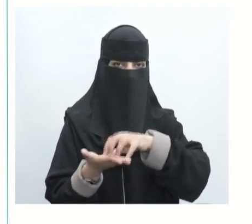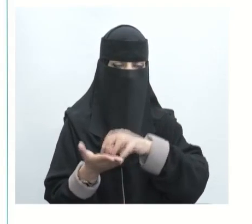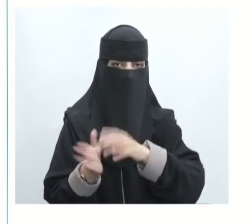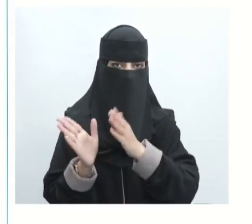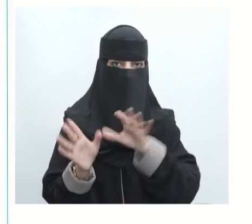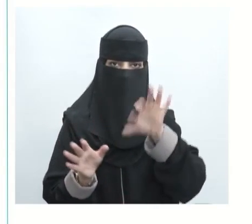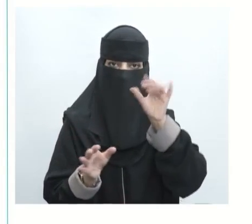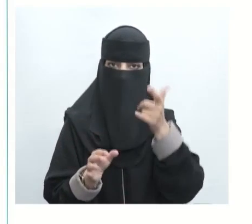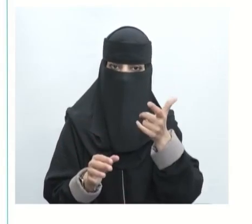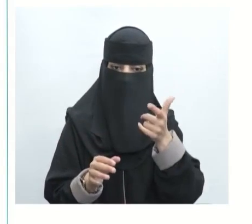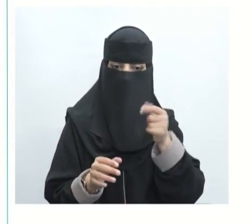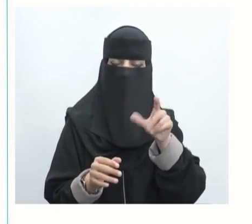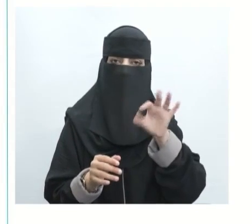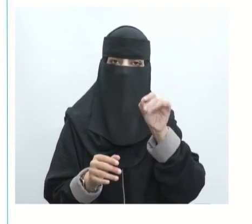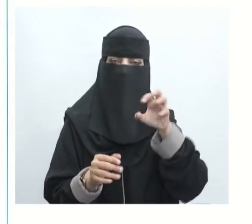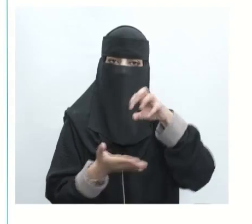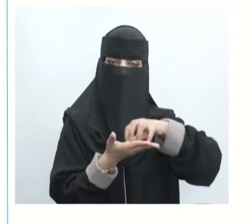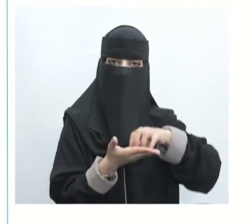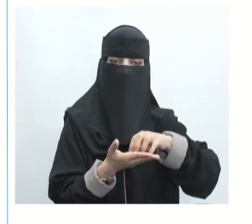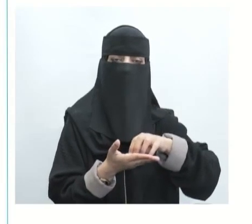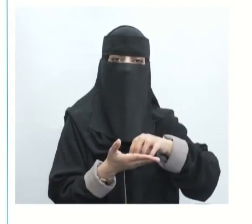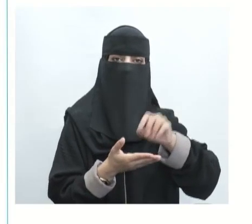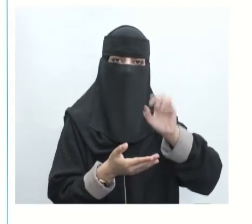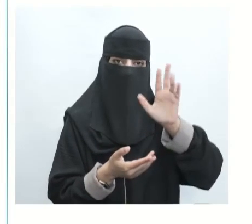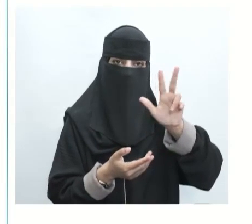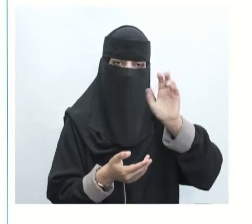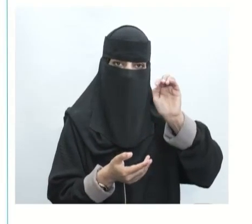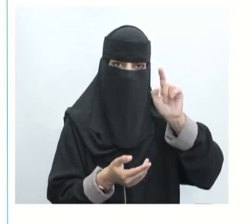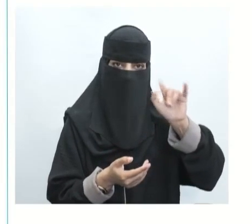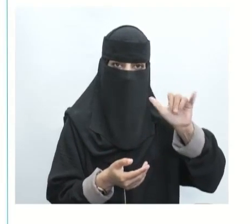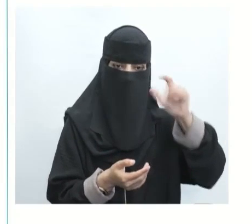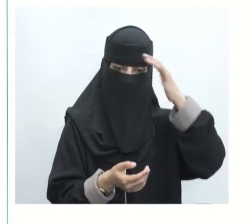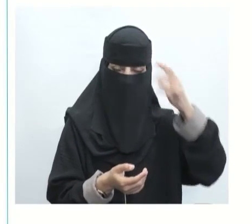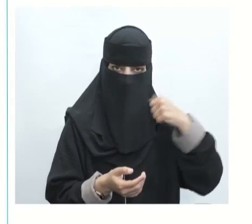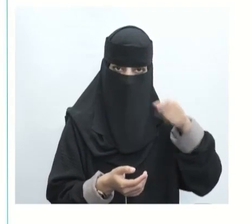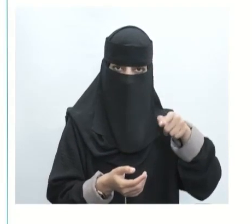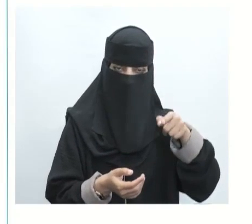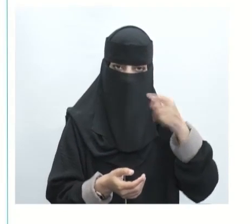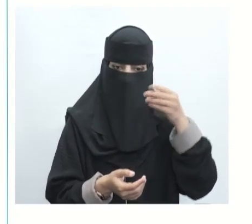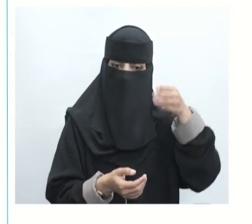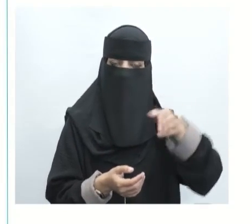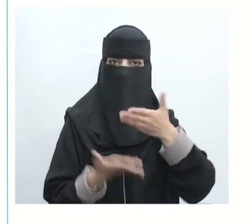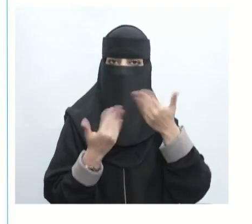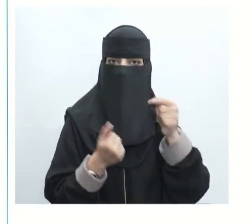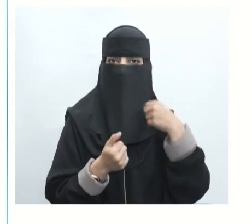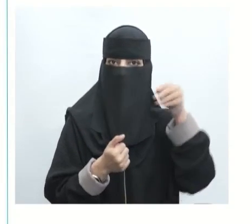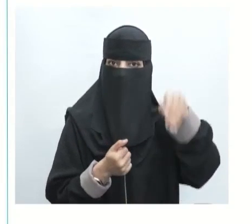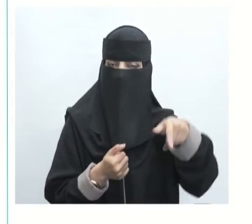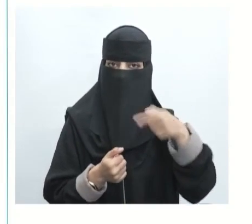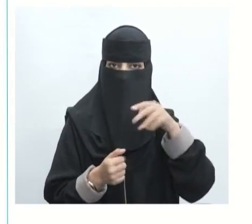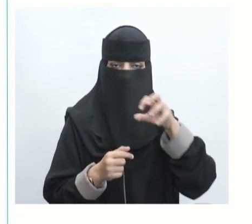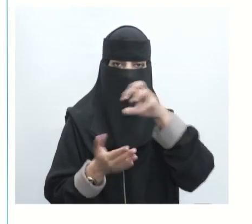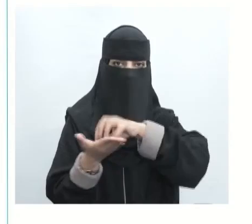إلا ماذا؟ إلا مدينة الجبيل. إذا هل زرت مدينة الجبيل؟ لا، لم أزرها، وإنما